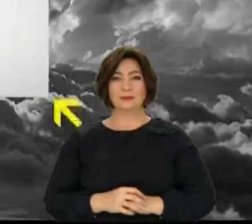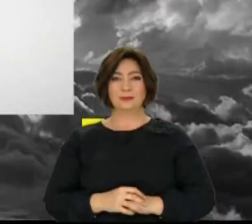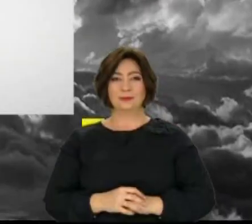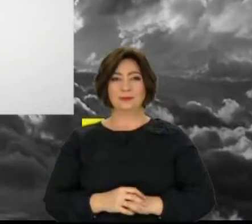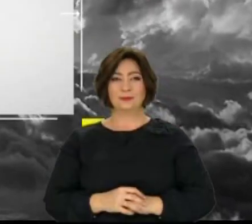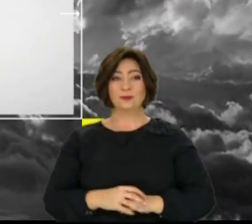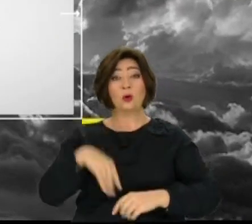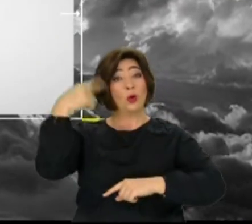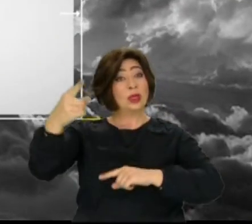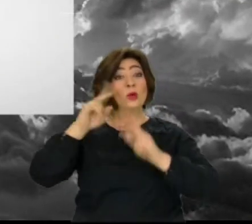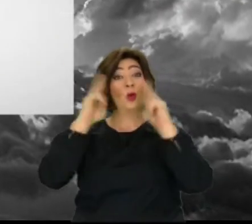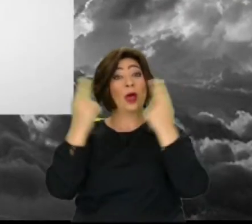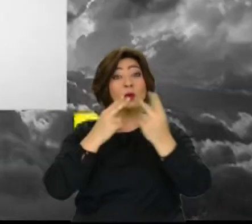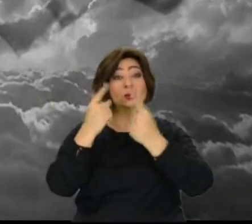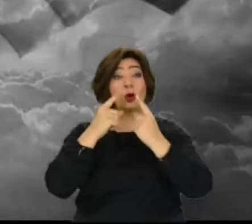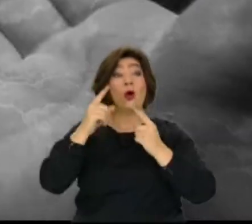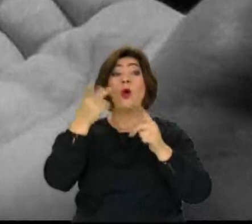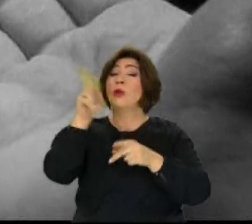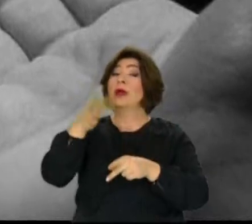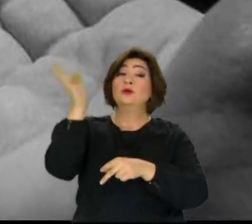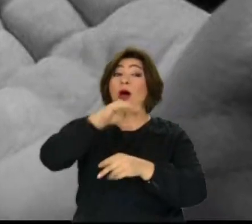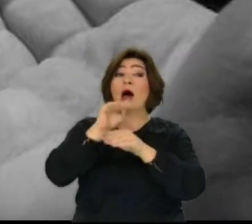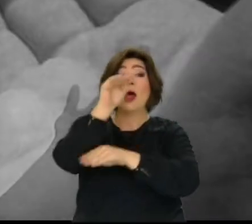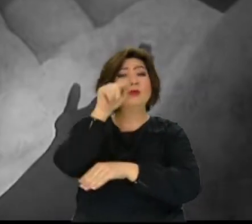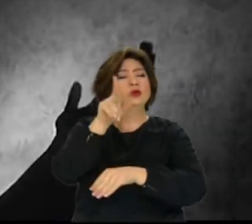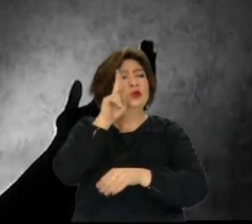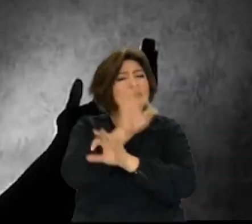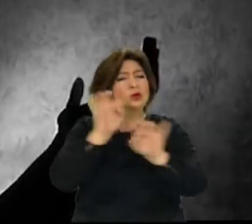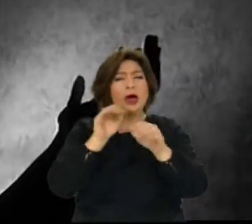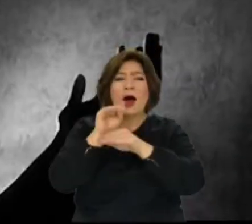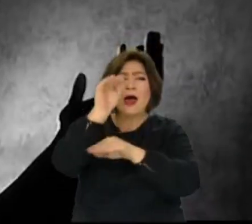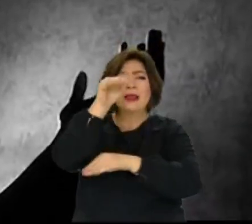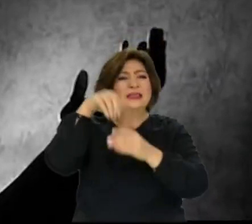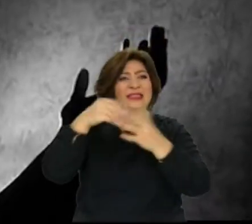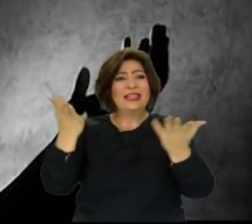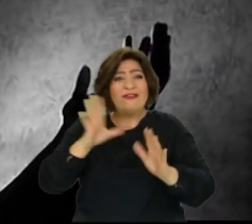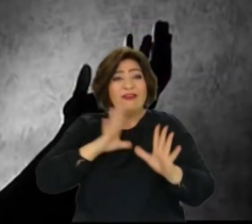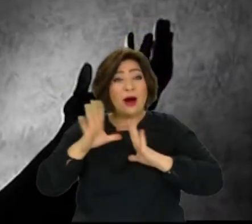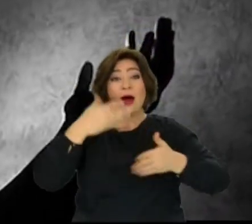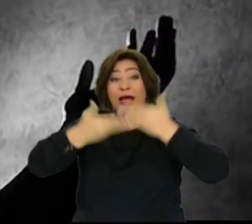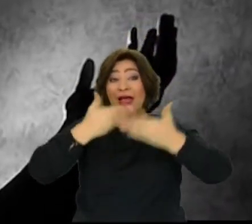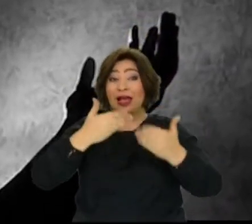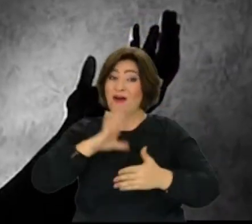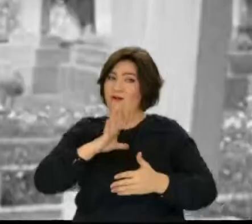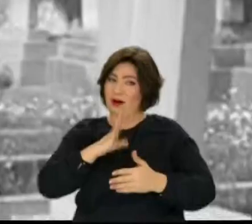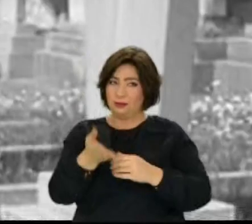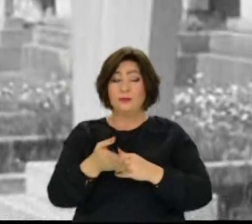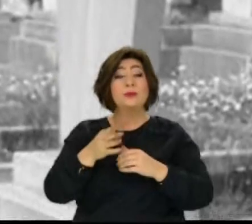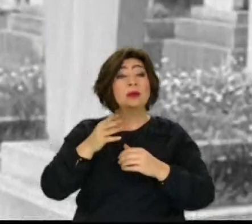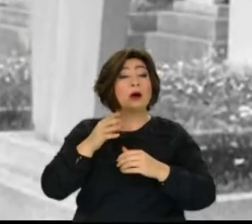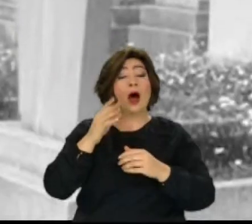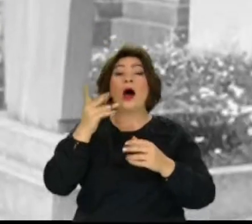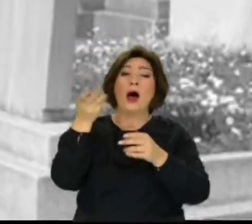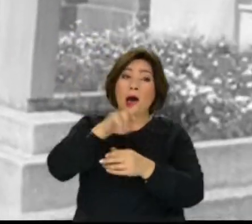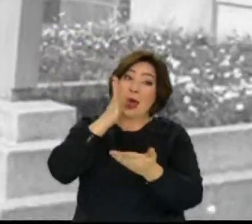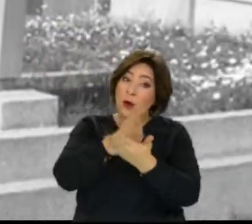Öteki dünyayı konuşuyoruz. Ölümden sonraki hayat herkesin merak konusu. Bu sonsuz hayatla ilgili birçok alim ayet ve hadislerden yola çıkarak yorumlarda bulunmuştur. Ahiret